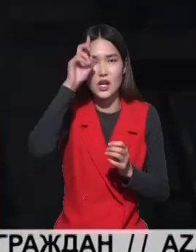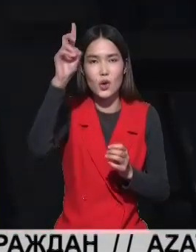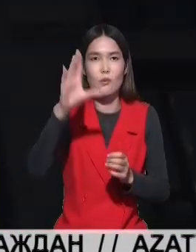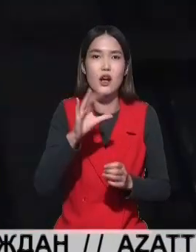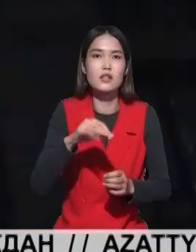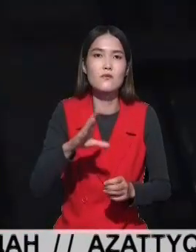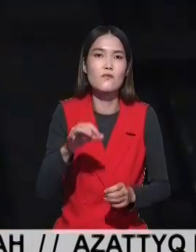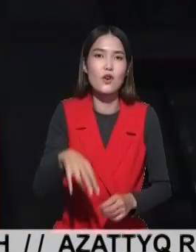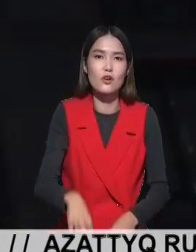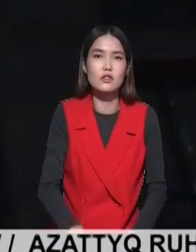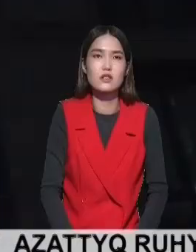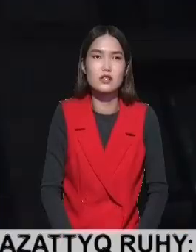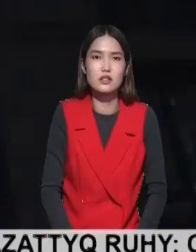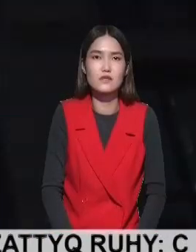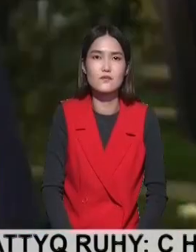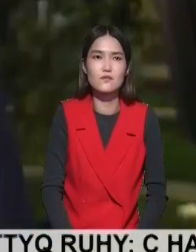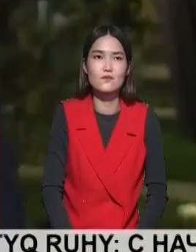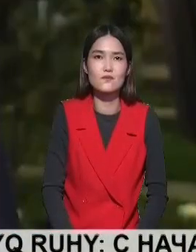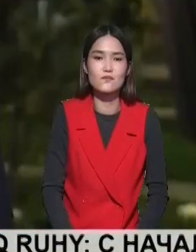государственных символов.